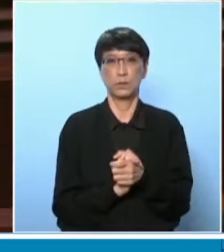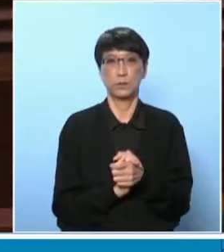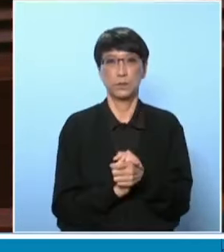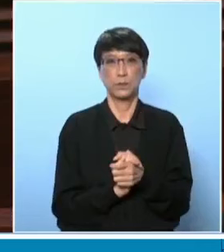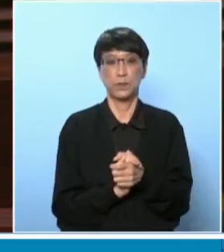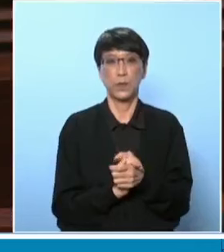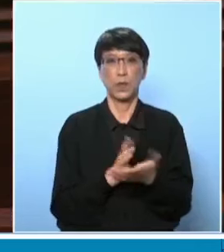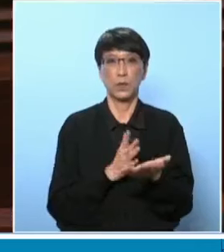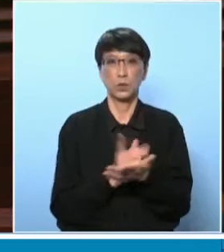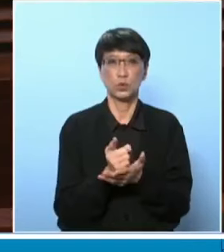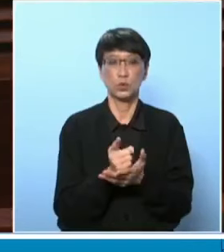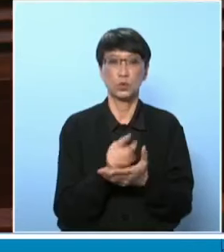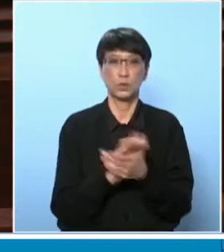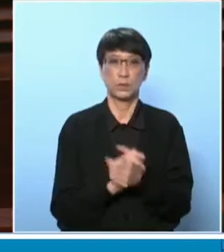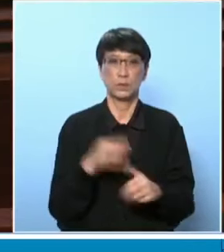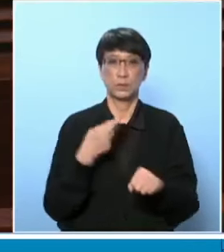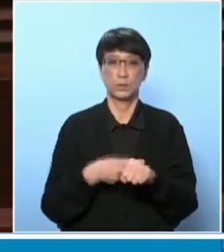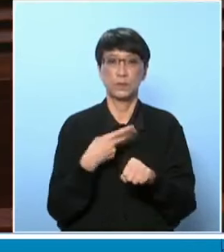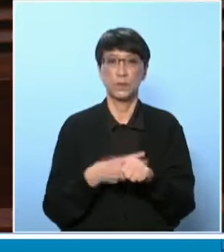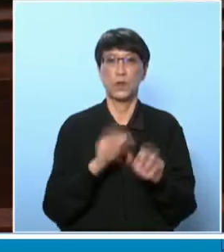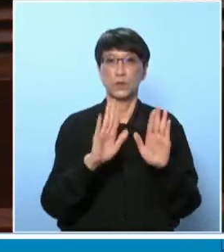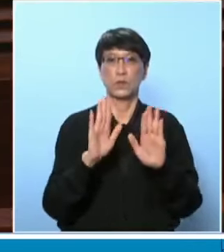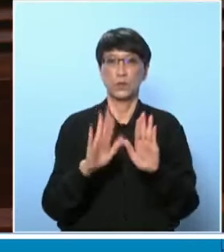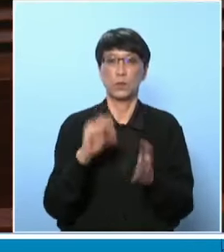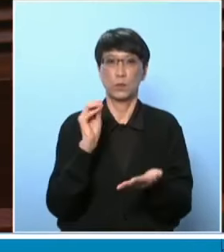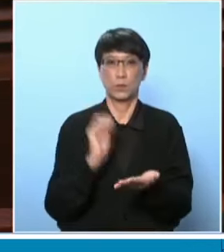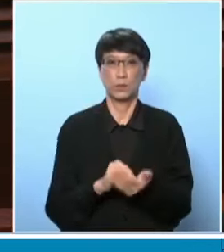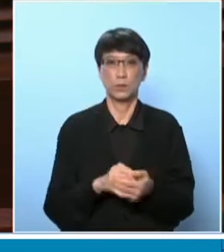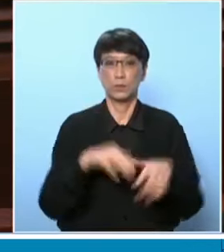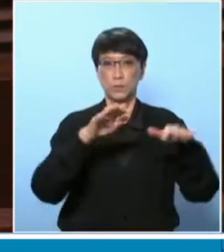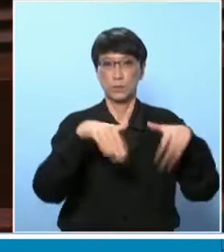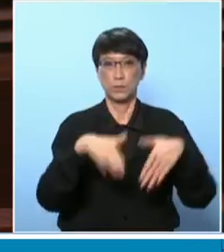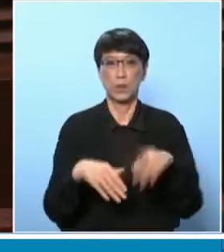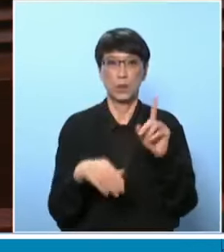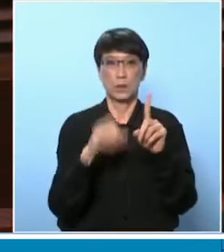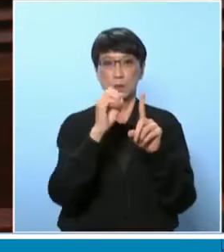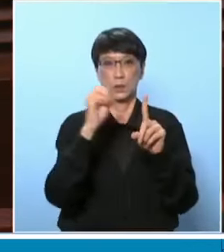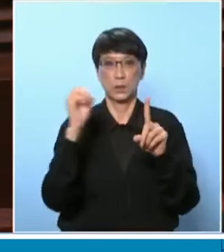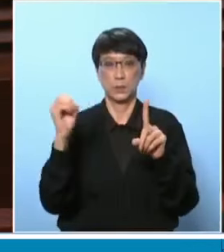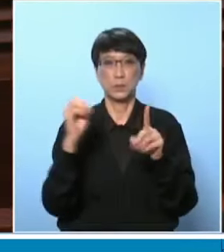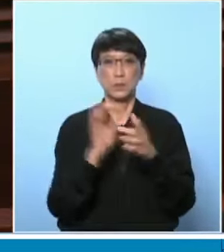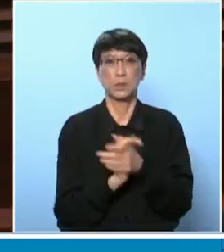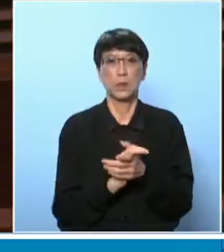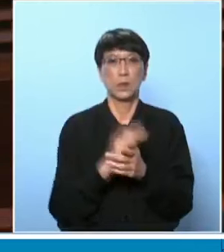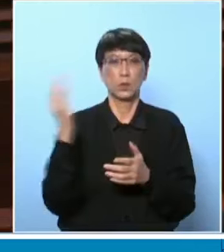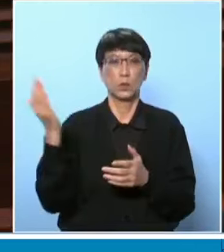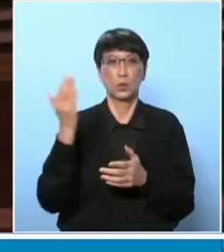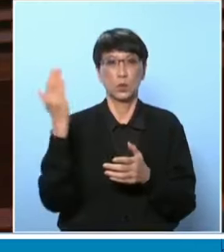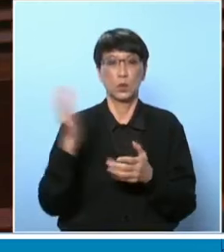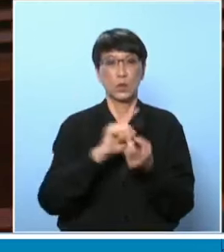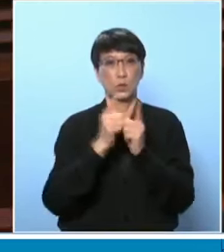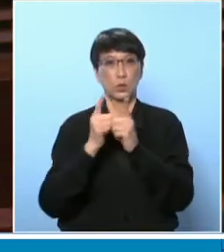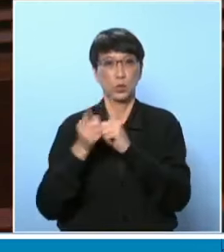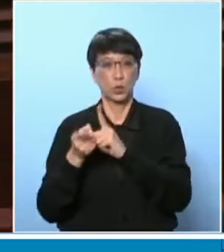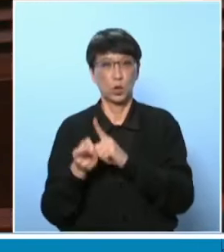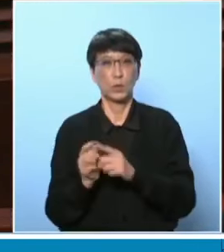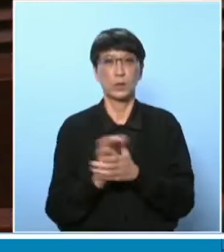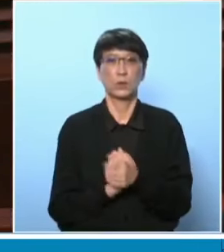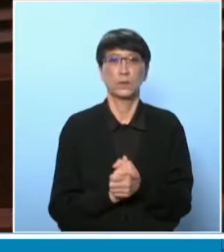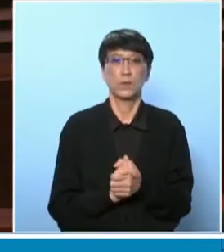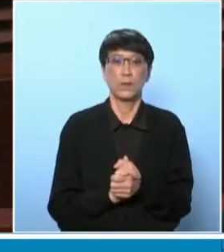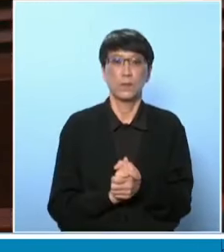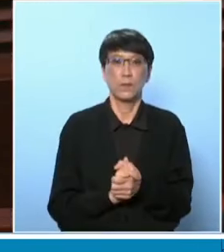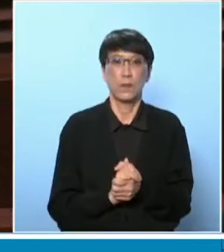立專業優質旅遊服務承諾，召集近100名來自旅遊相關行業的代表和前線從業